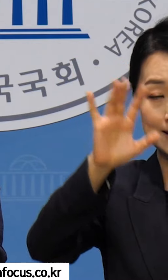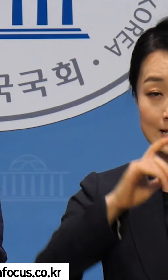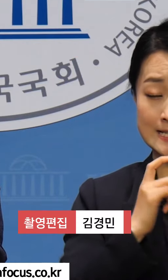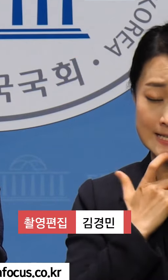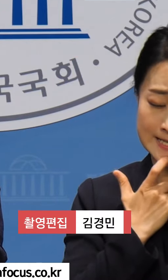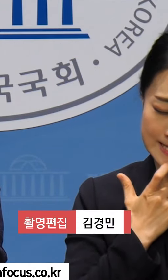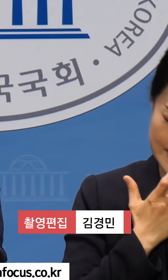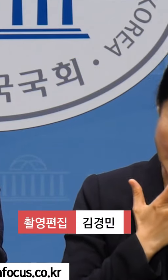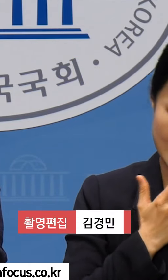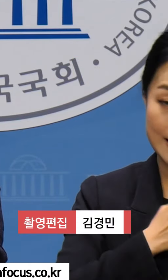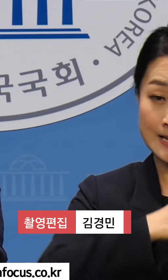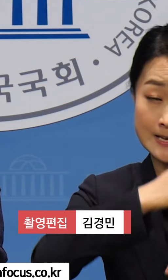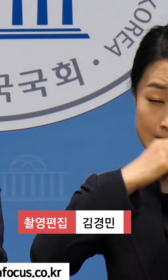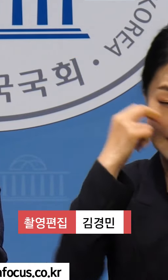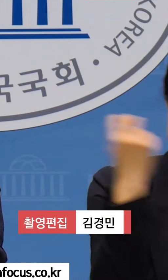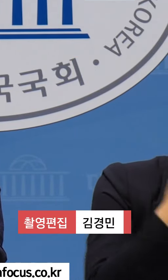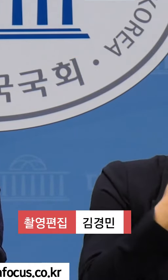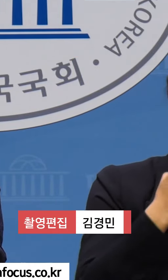끝까지